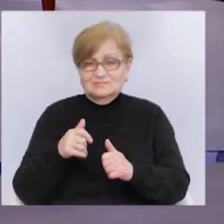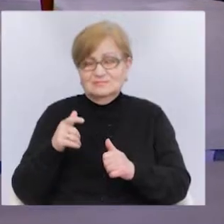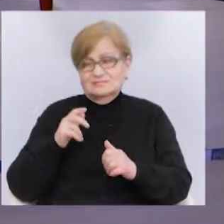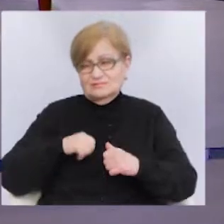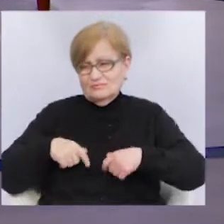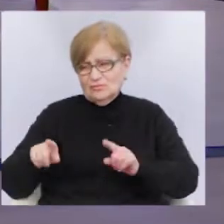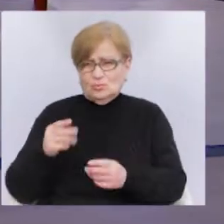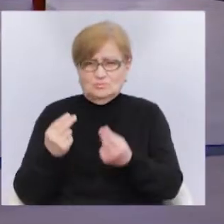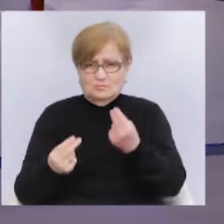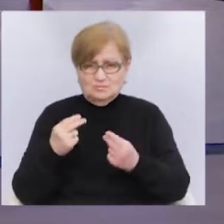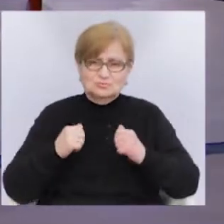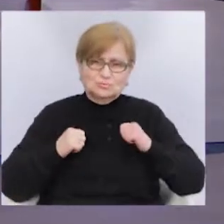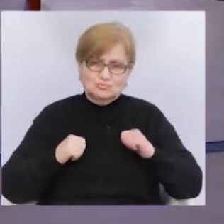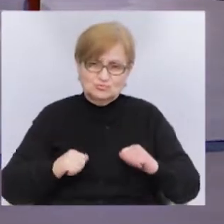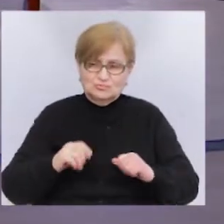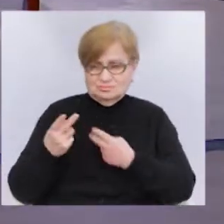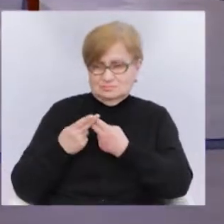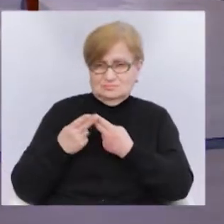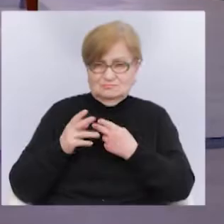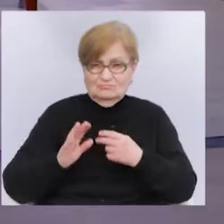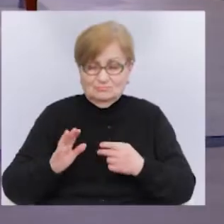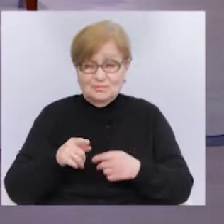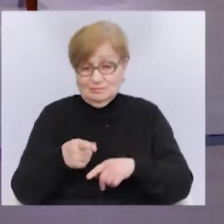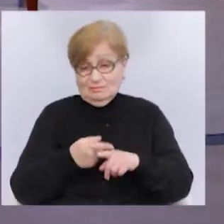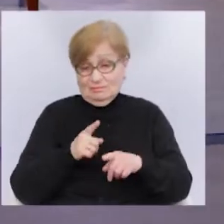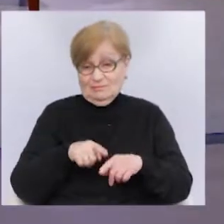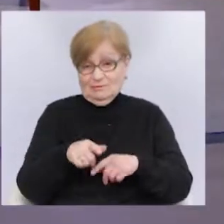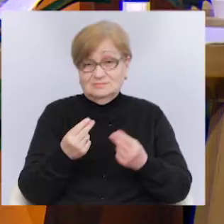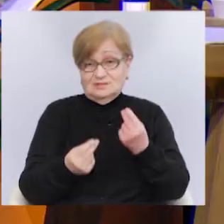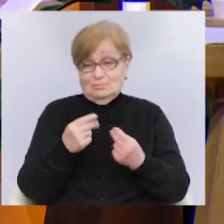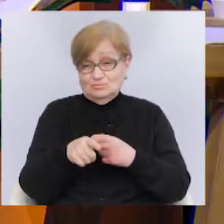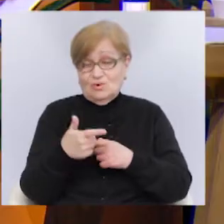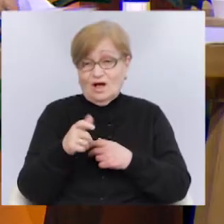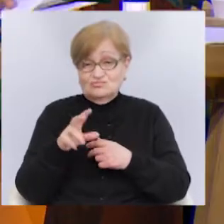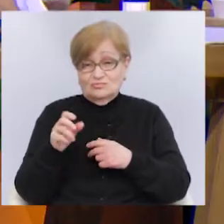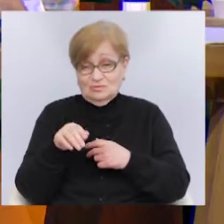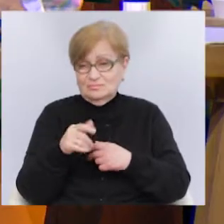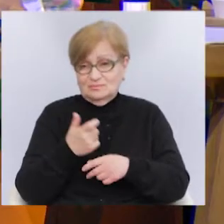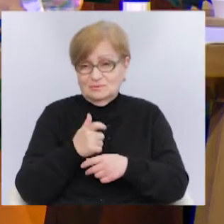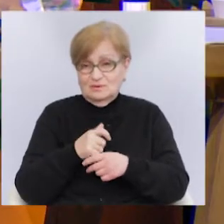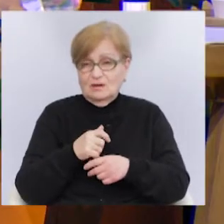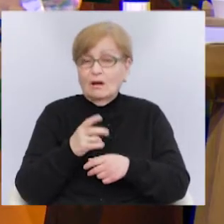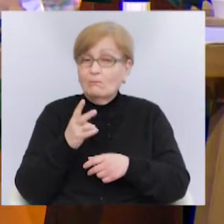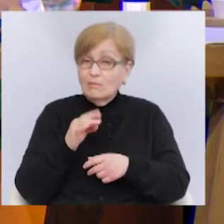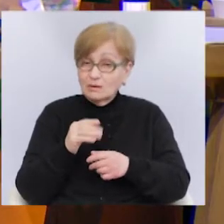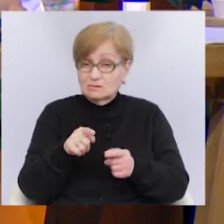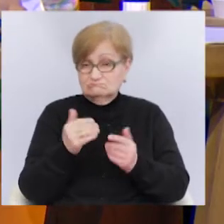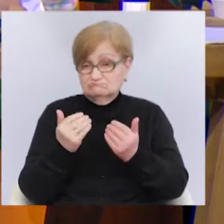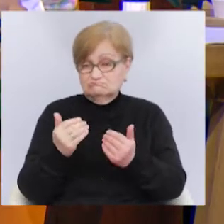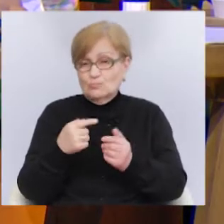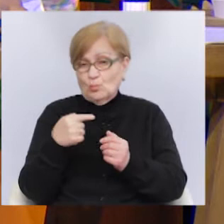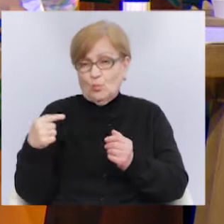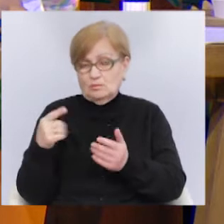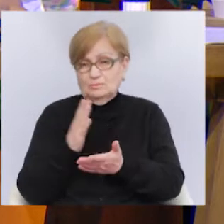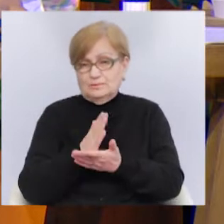თოთახში. ეს ნუ გაჯეტების დამსახურება ალბათ დიდწილად, მაგრამ ამას თავისი ცხადია